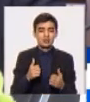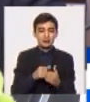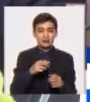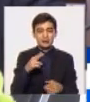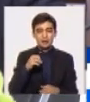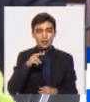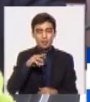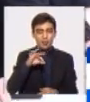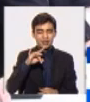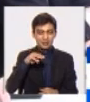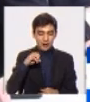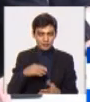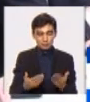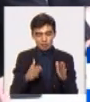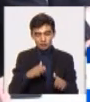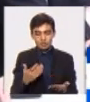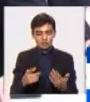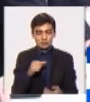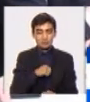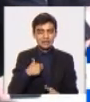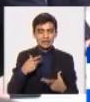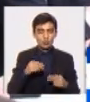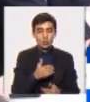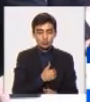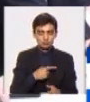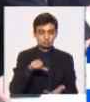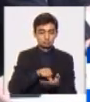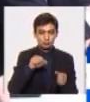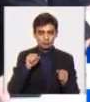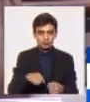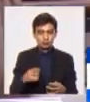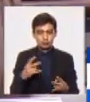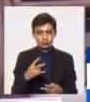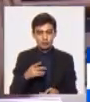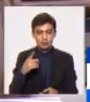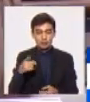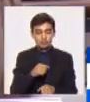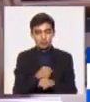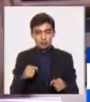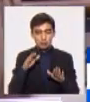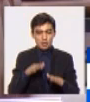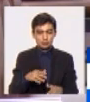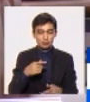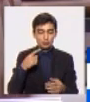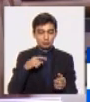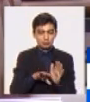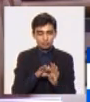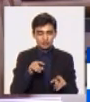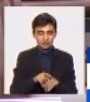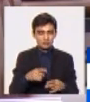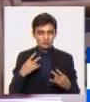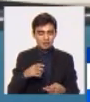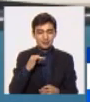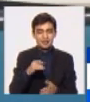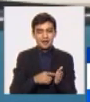департаментами, перед управлениями. Еще несколько пунктов нового законопроекта показались активистам спорными. Более всего общественников Караганды